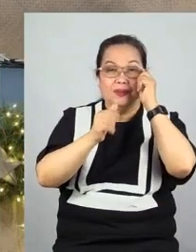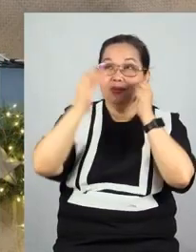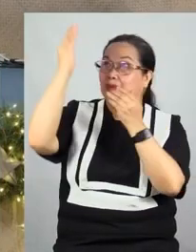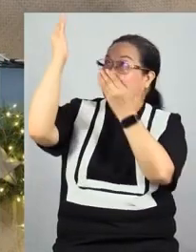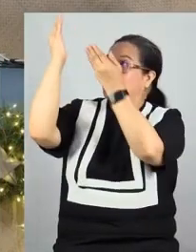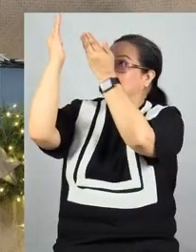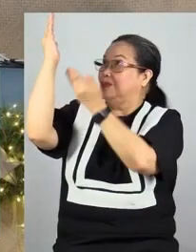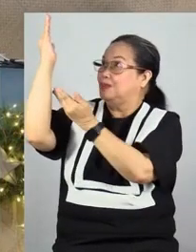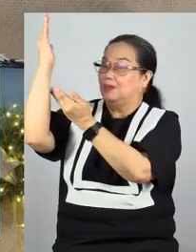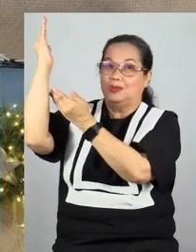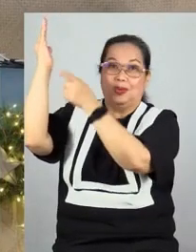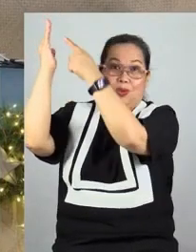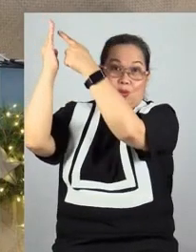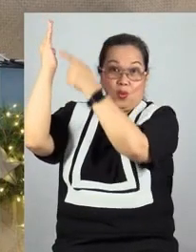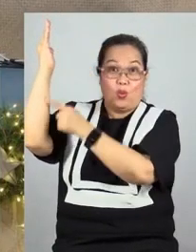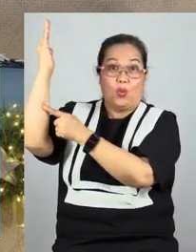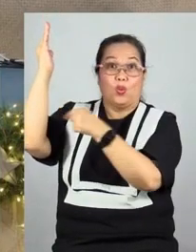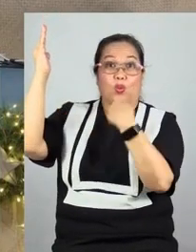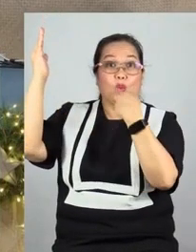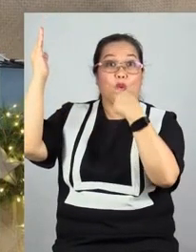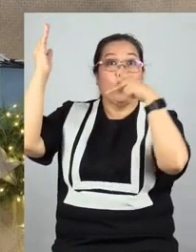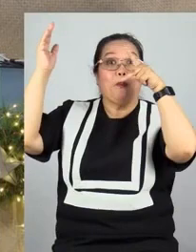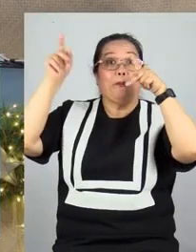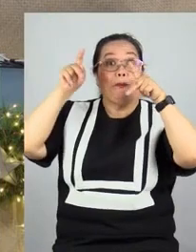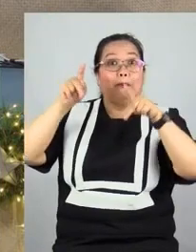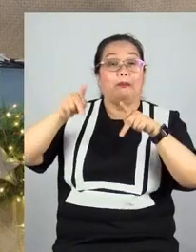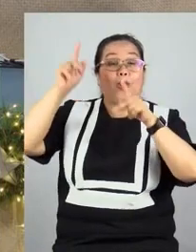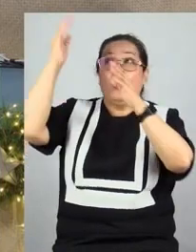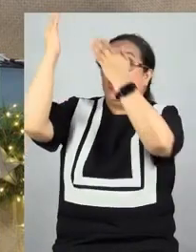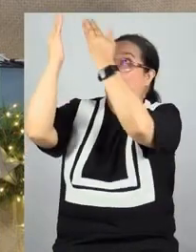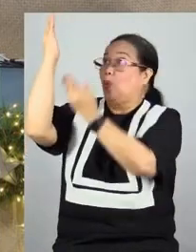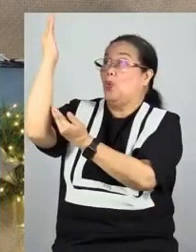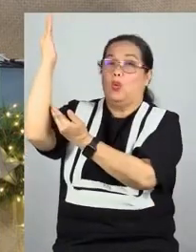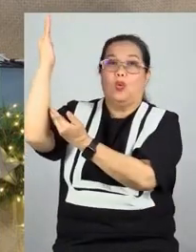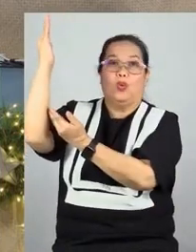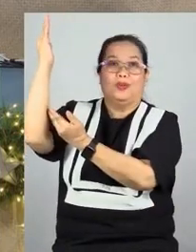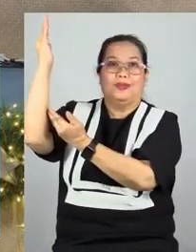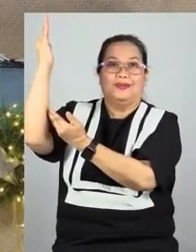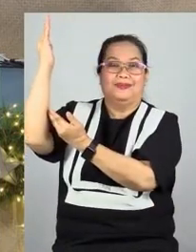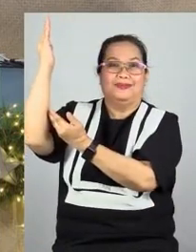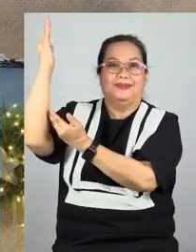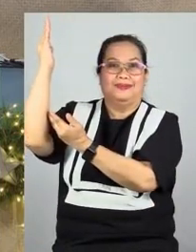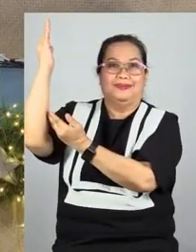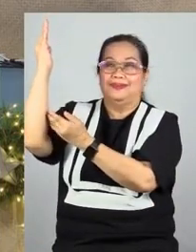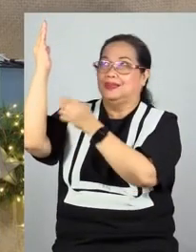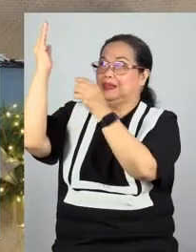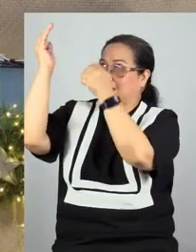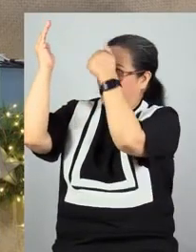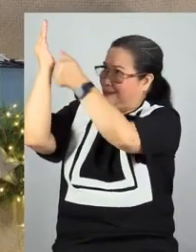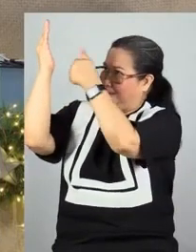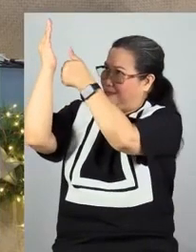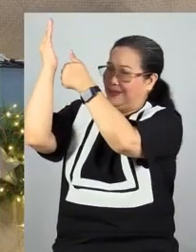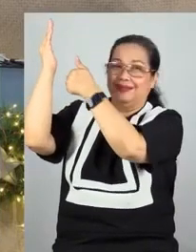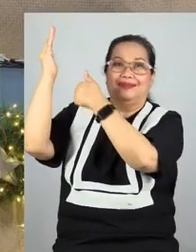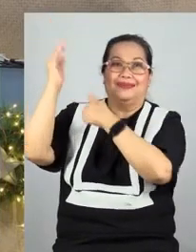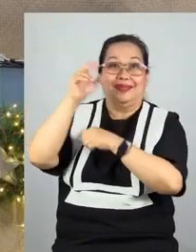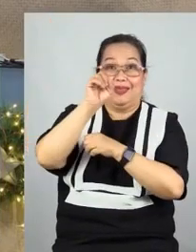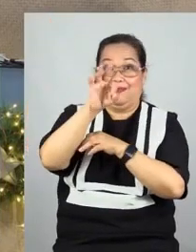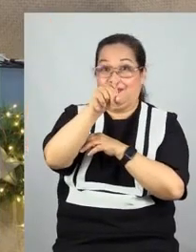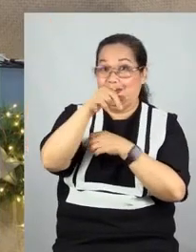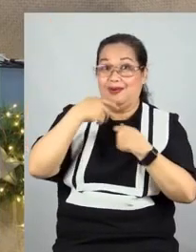who being. No? Yun ang magandang translation. Actually, kung may NIV